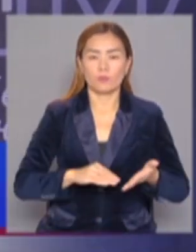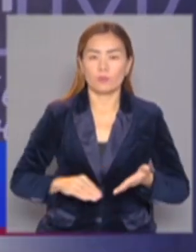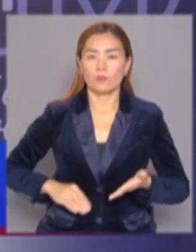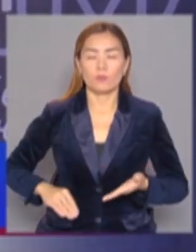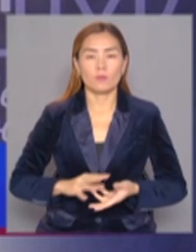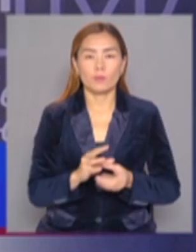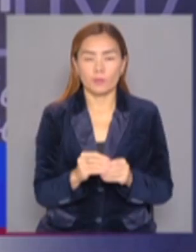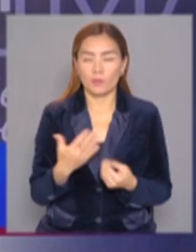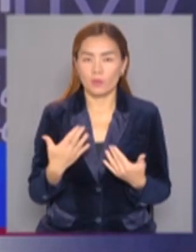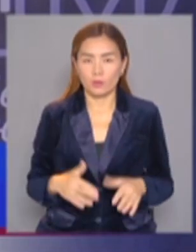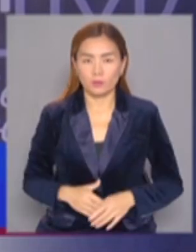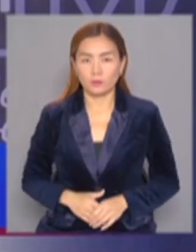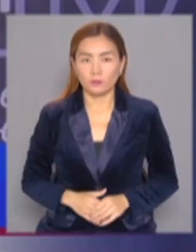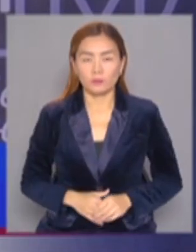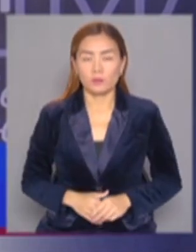поставлена.